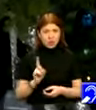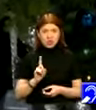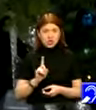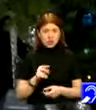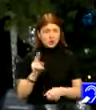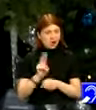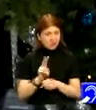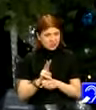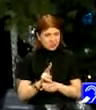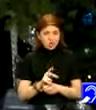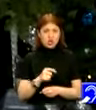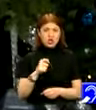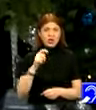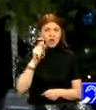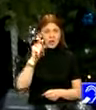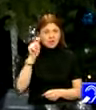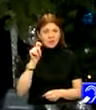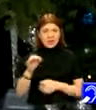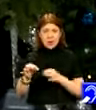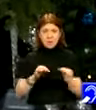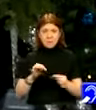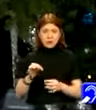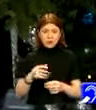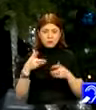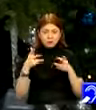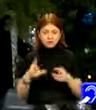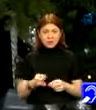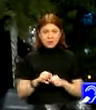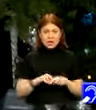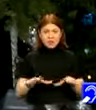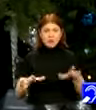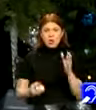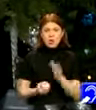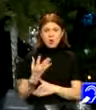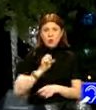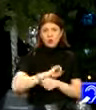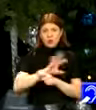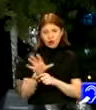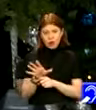neglijați respectarea măsurilor pentru limitarea răspândirii noului tip de coronavirus.